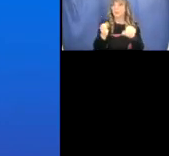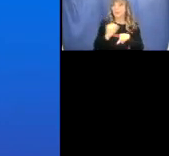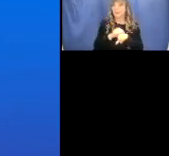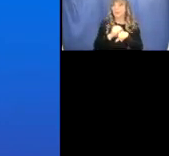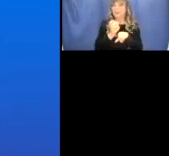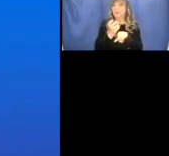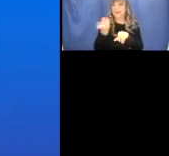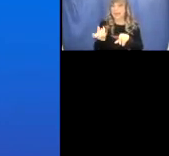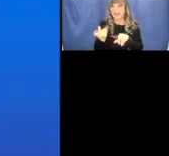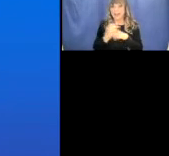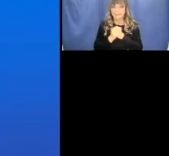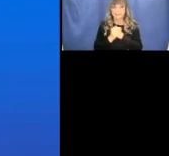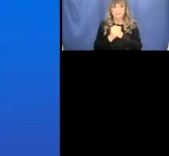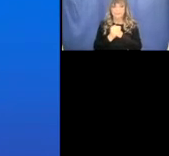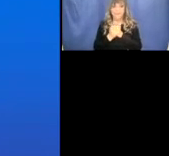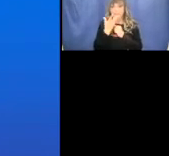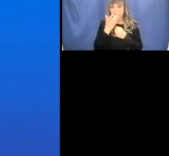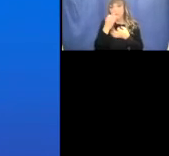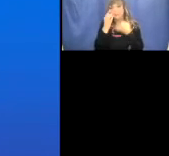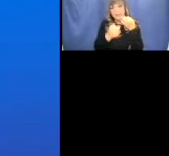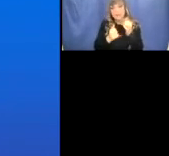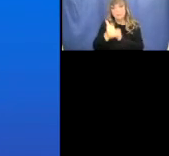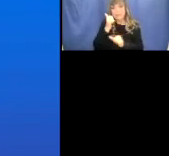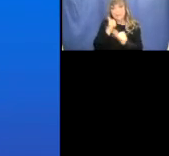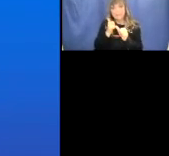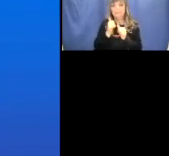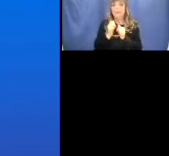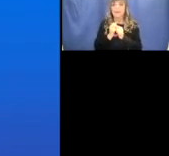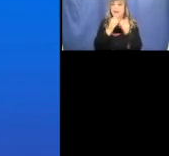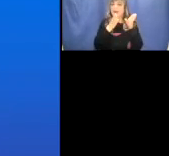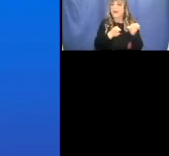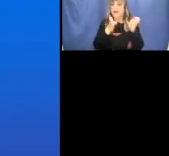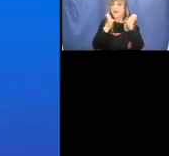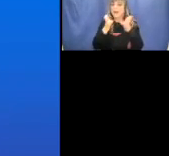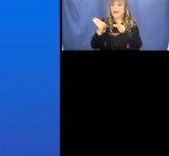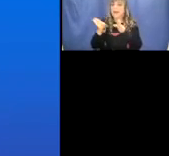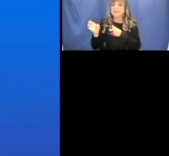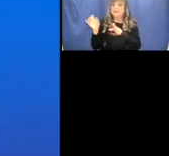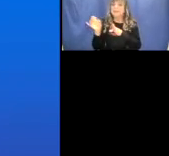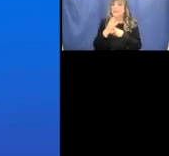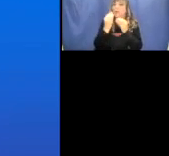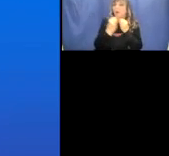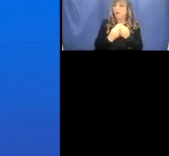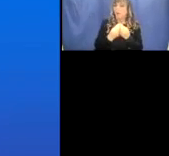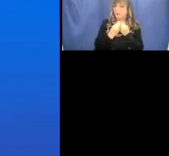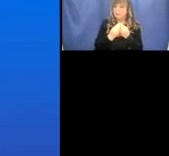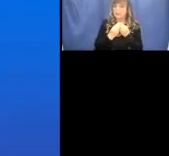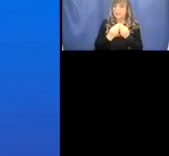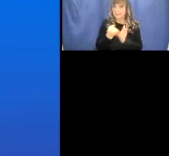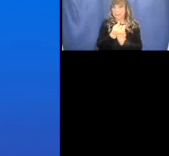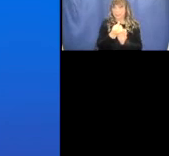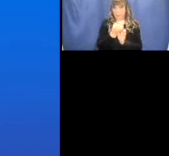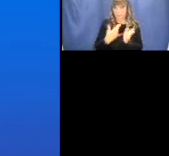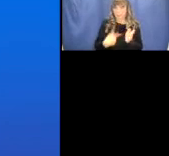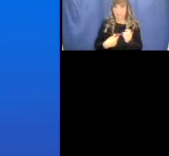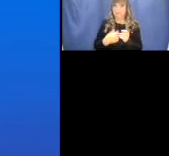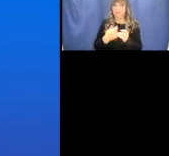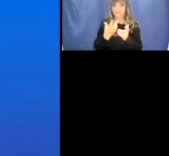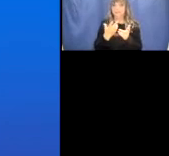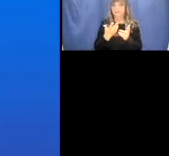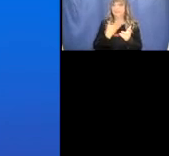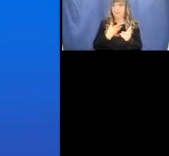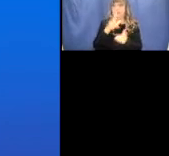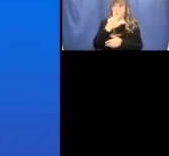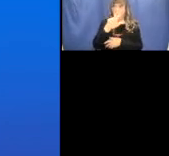prima illustrare cosa sono le classi cristalline ecco in natura ne sono state individuate 32